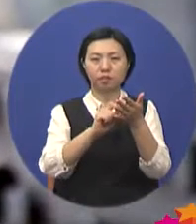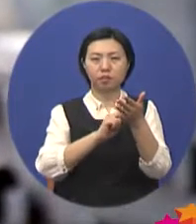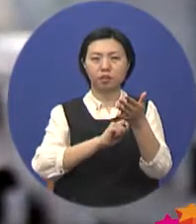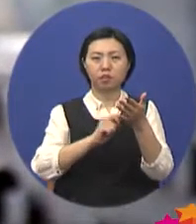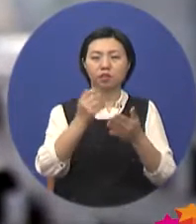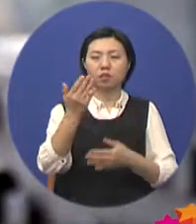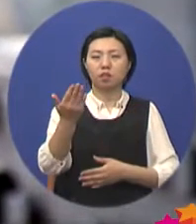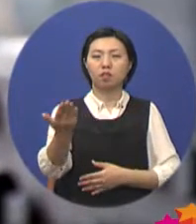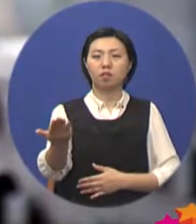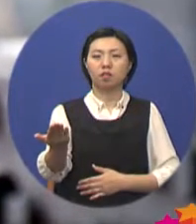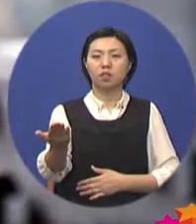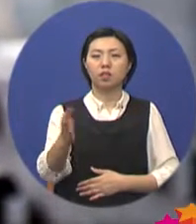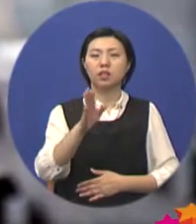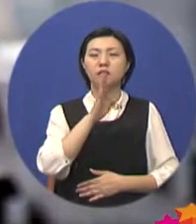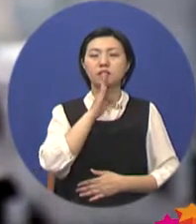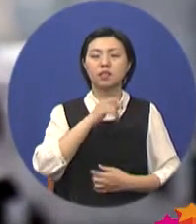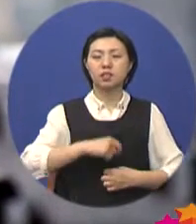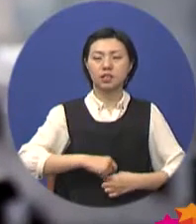너의